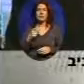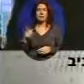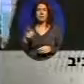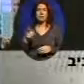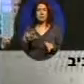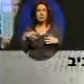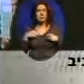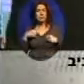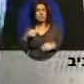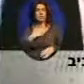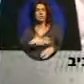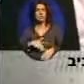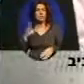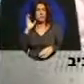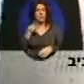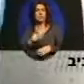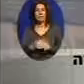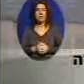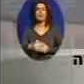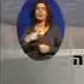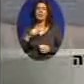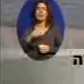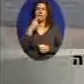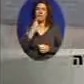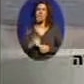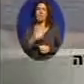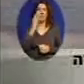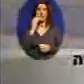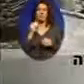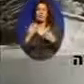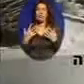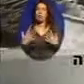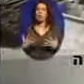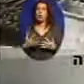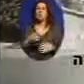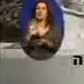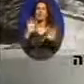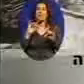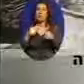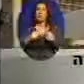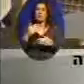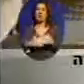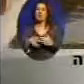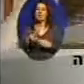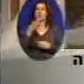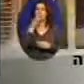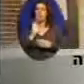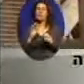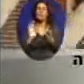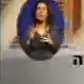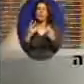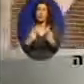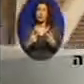רוצים למנוע? מקשיבים לכם? אני חייב לציין בסיפוק רב שבעשור האחרון חל שיפור מאוד